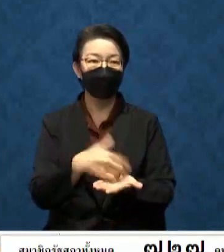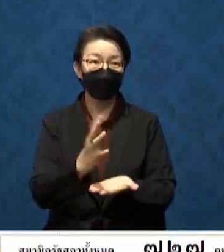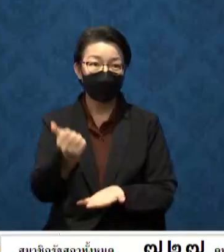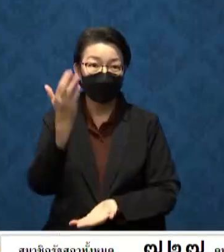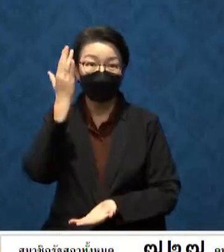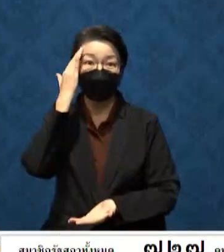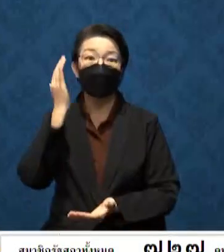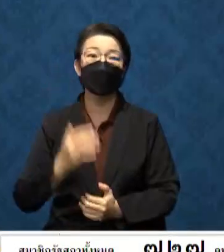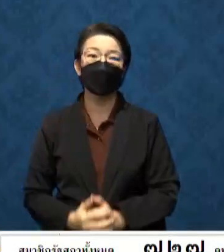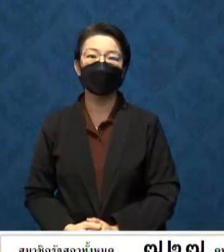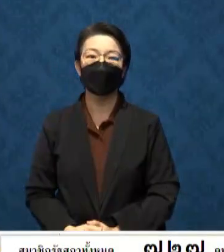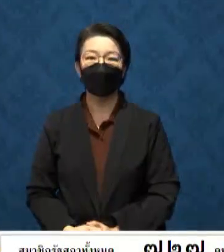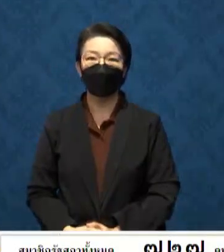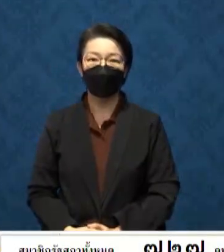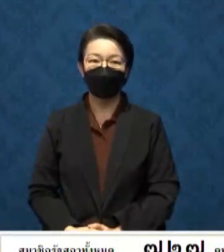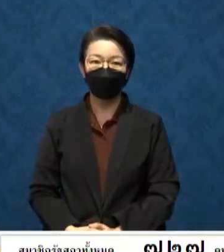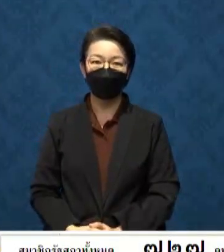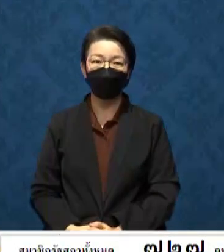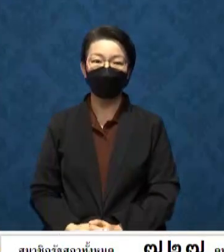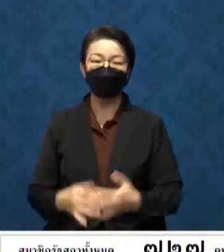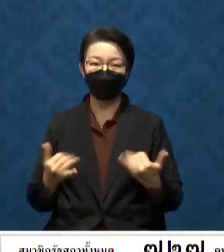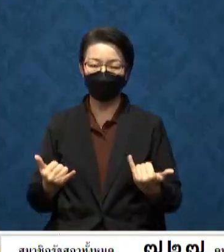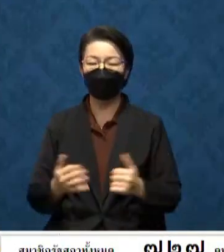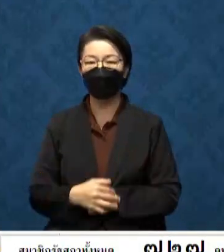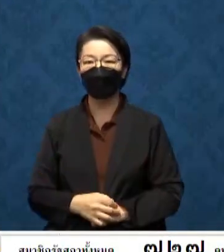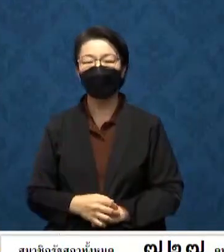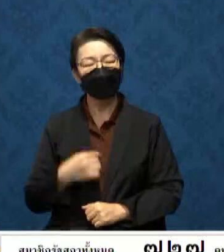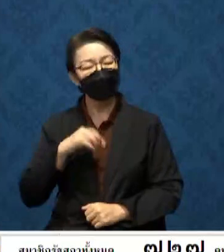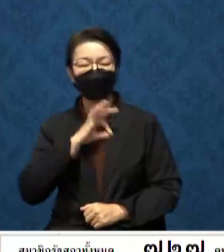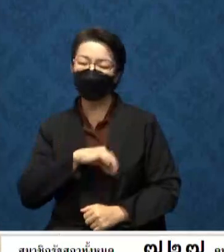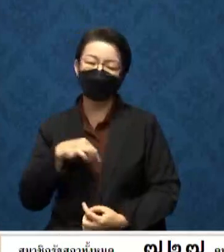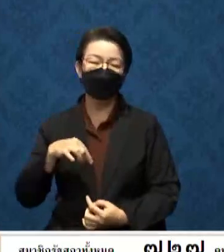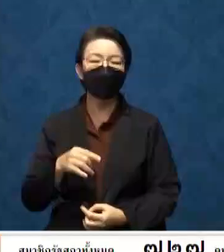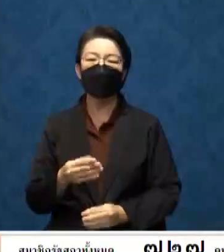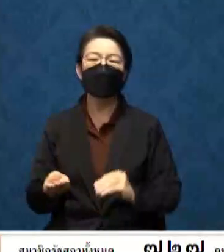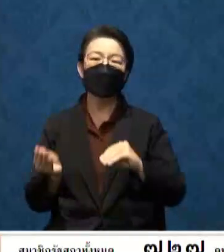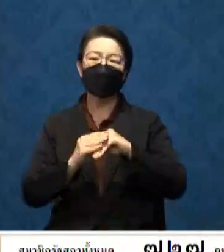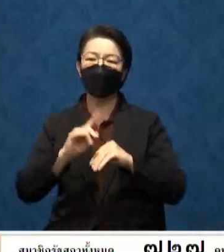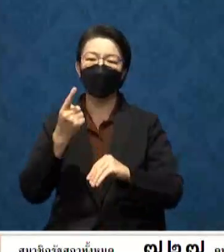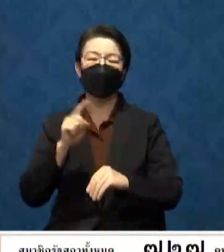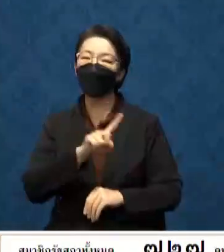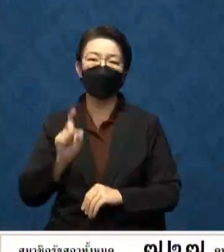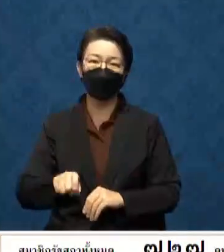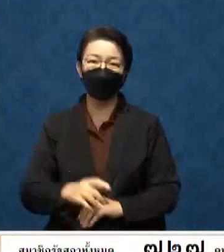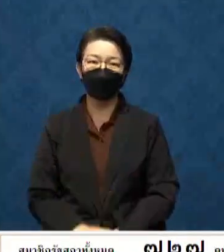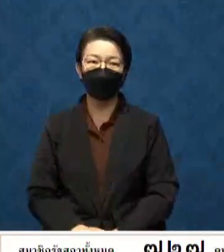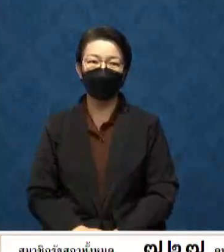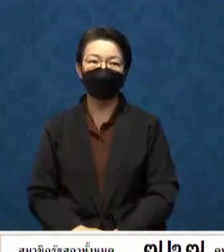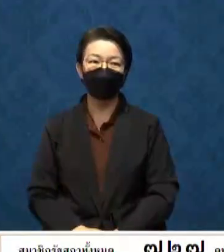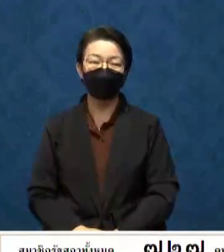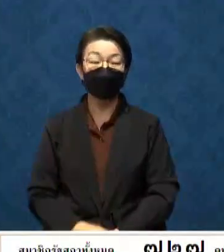าไม่จำเป็นที่จะต้องเพิ่มบทเฉพาะการครับ ครับขอบคุณท่านสิริติดใจไหมครับ